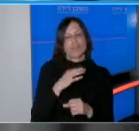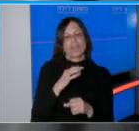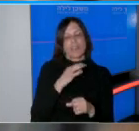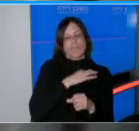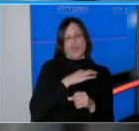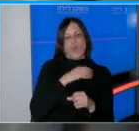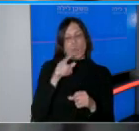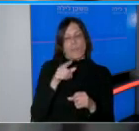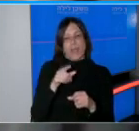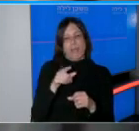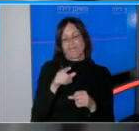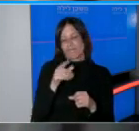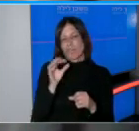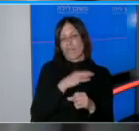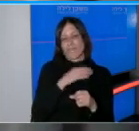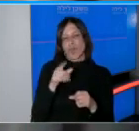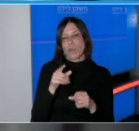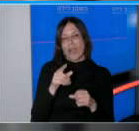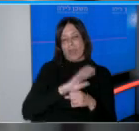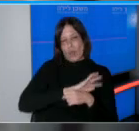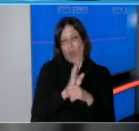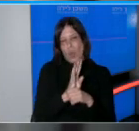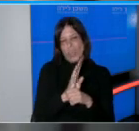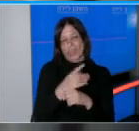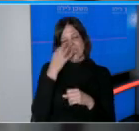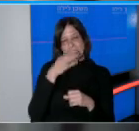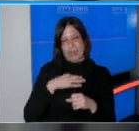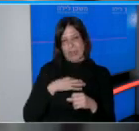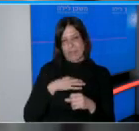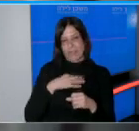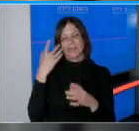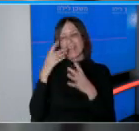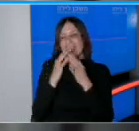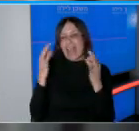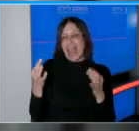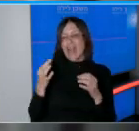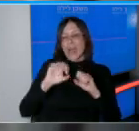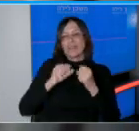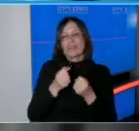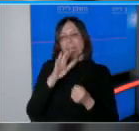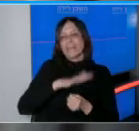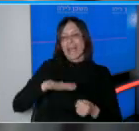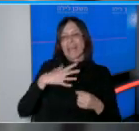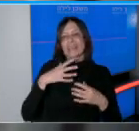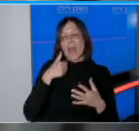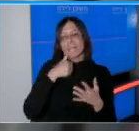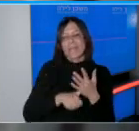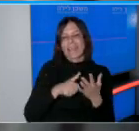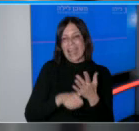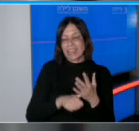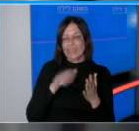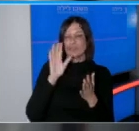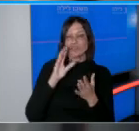מהקורונה, ותשים לב לנתון הזה, אני עד היום, מאז תחילת המשבר, המערכת הבנקאית אישרה לא פחות